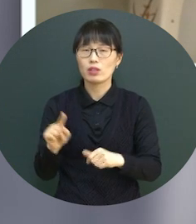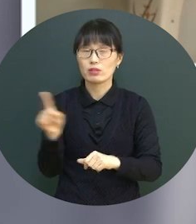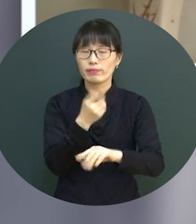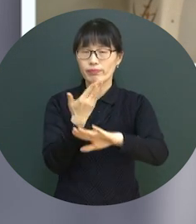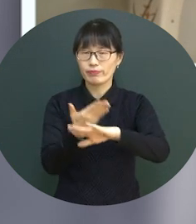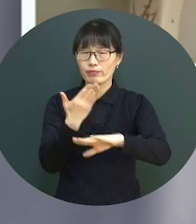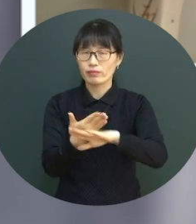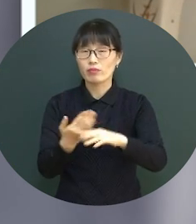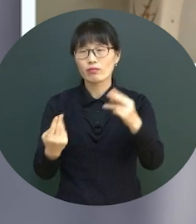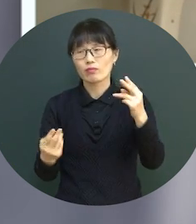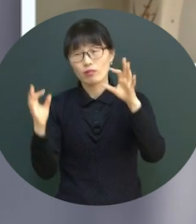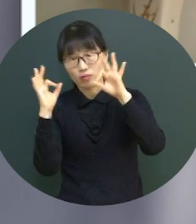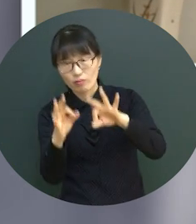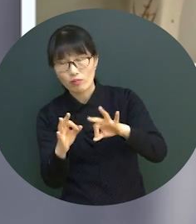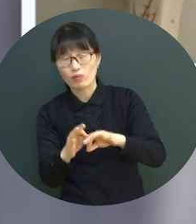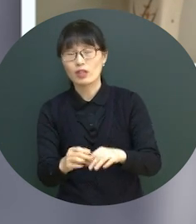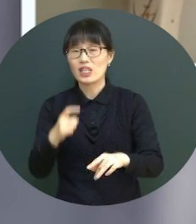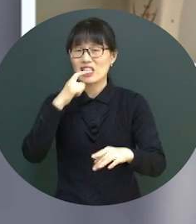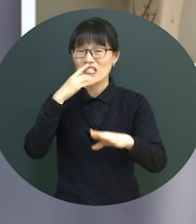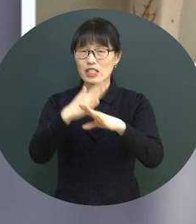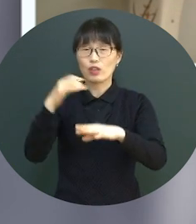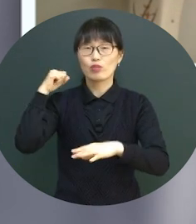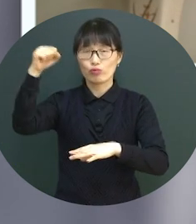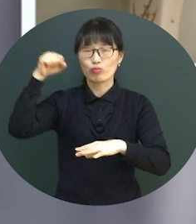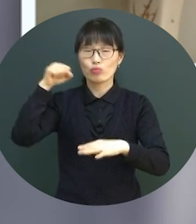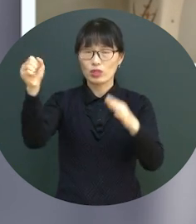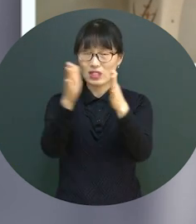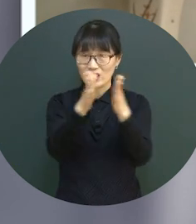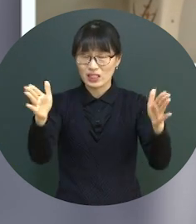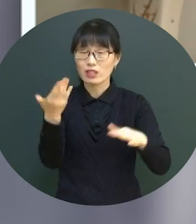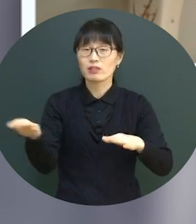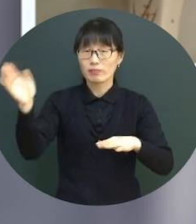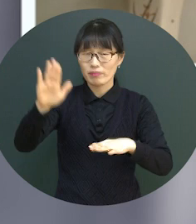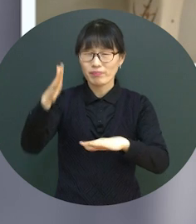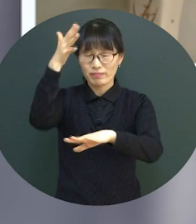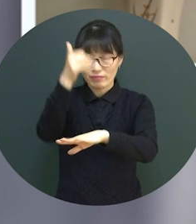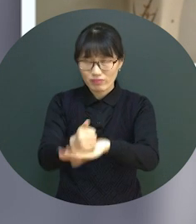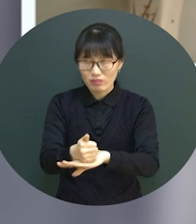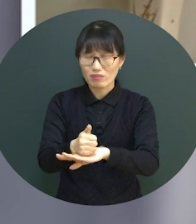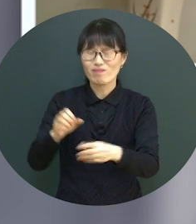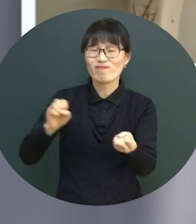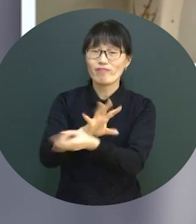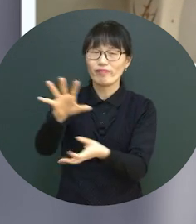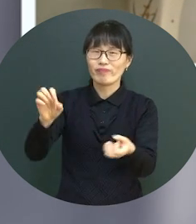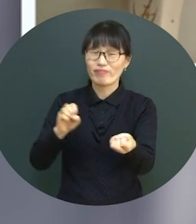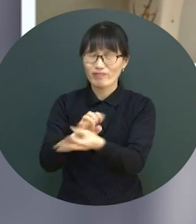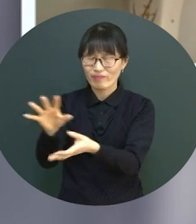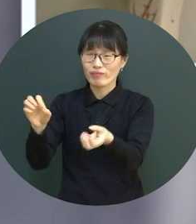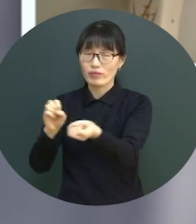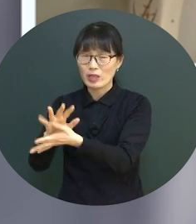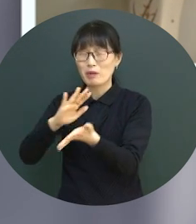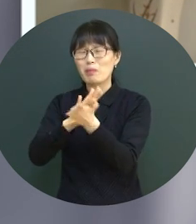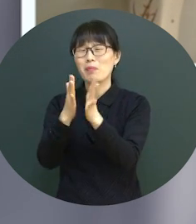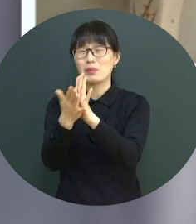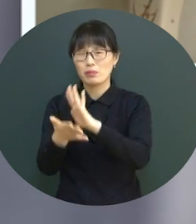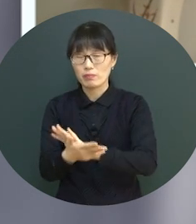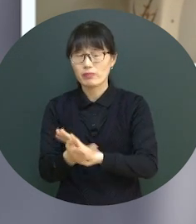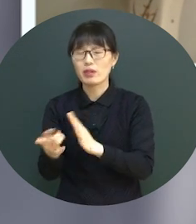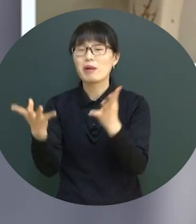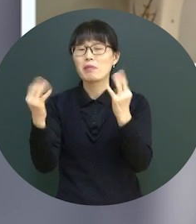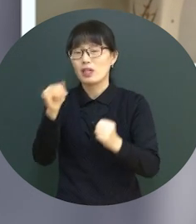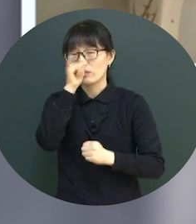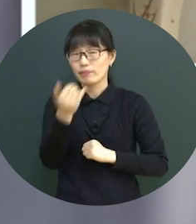다른 나라의 경우 민주화운동으로 시작했다가 무질서한 난동으로 변질되는